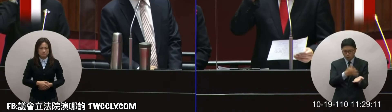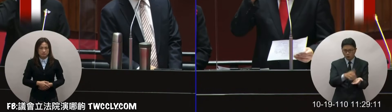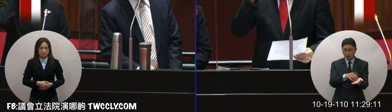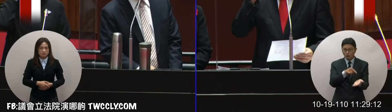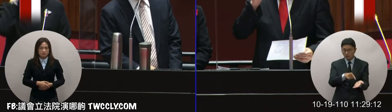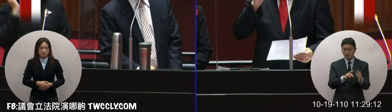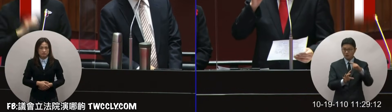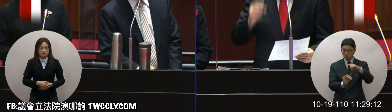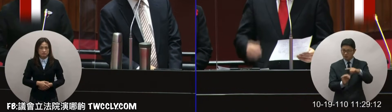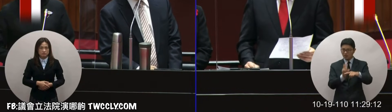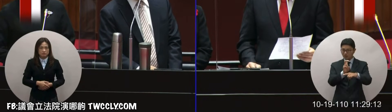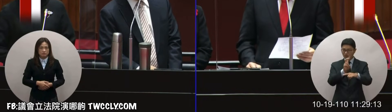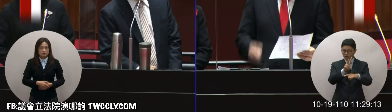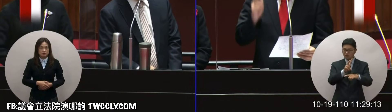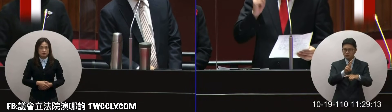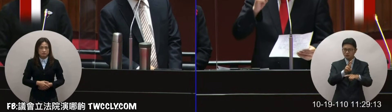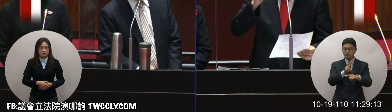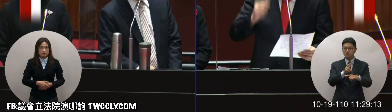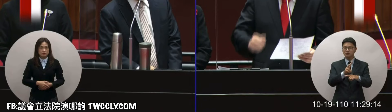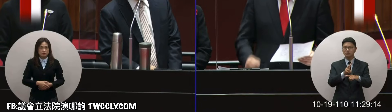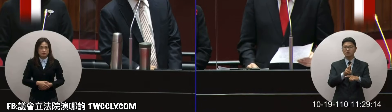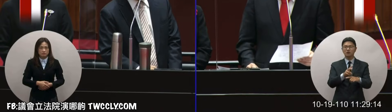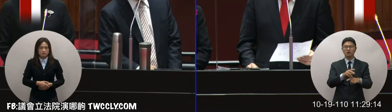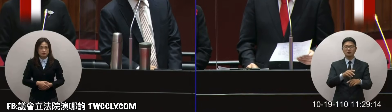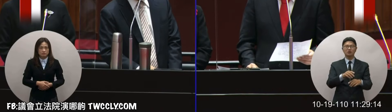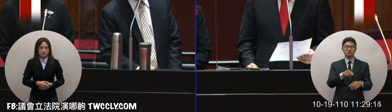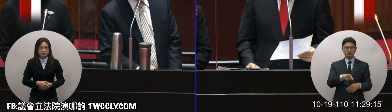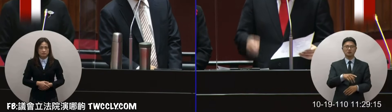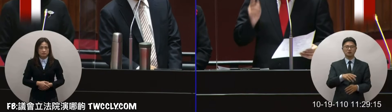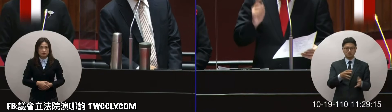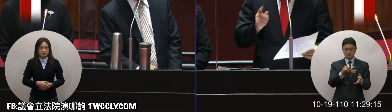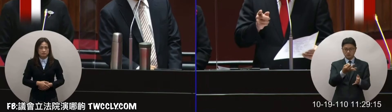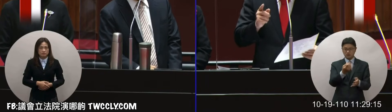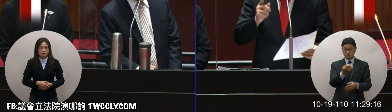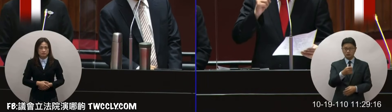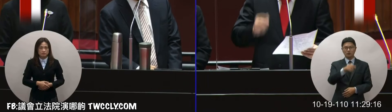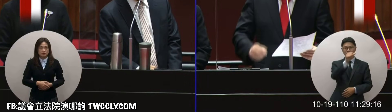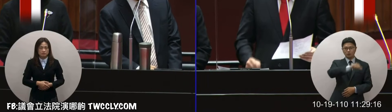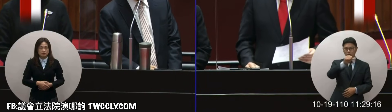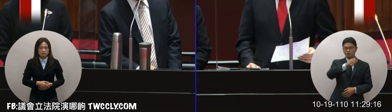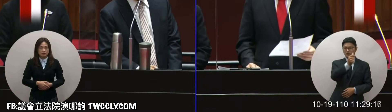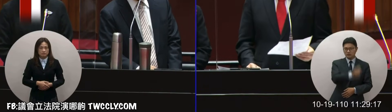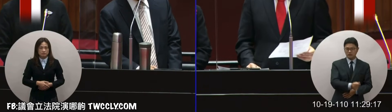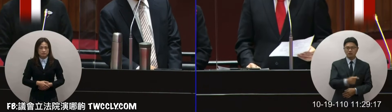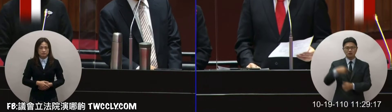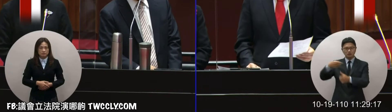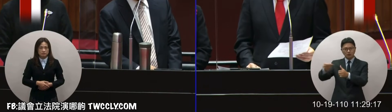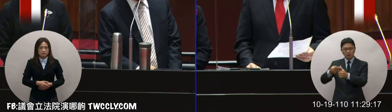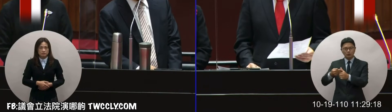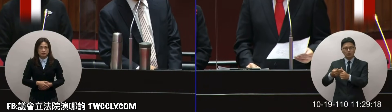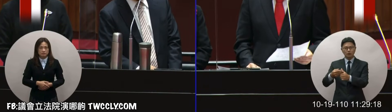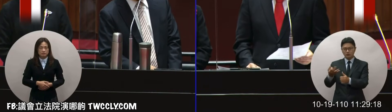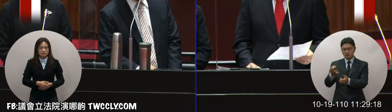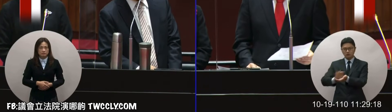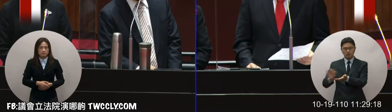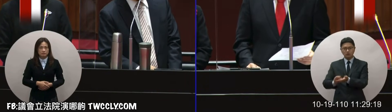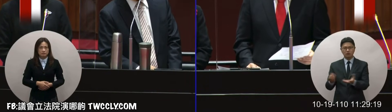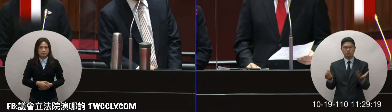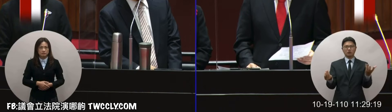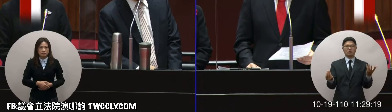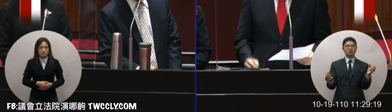了22%的总预算，5000多亿，比我们的教育预算还要多。请问一